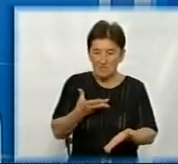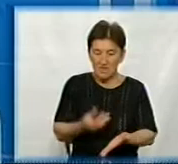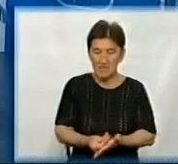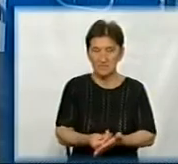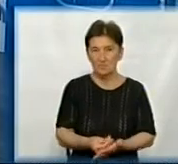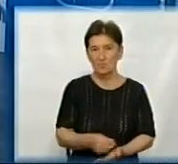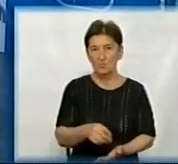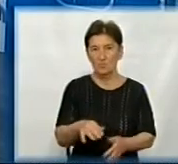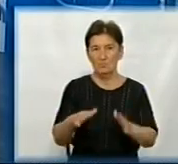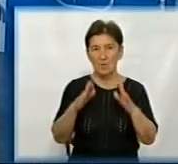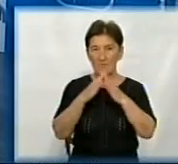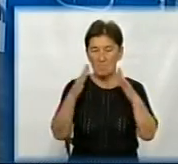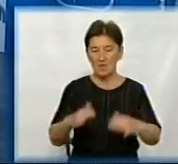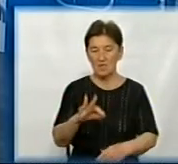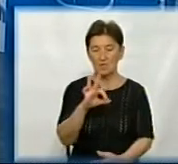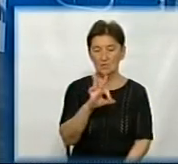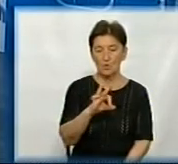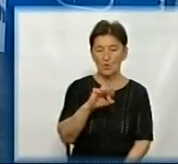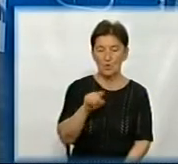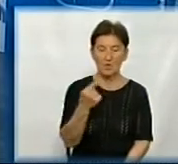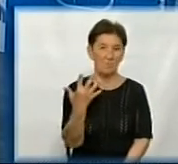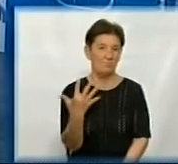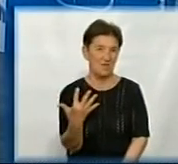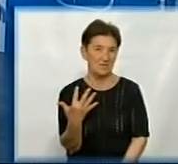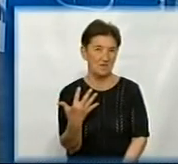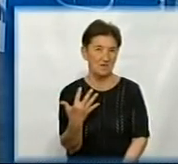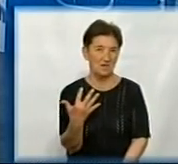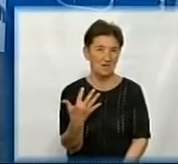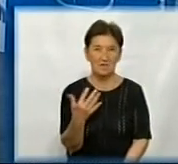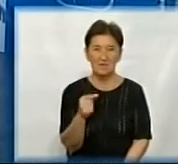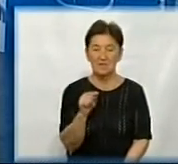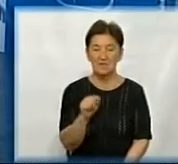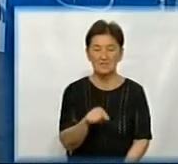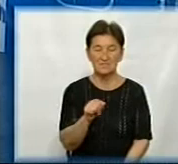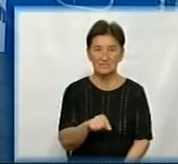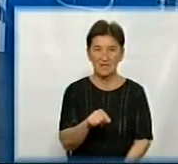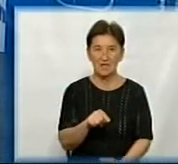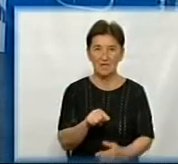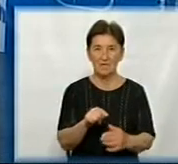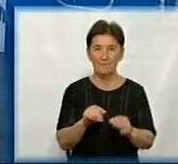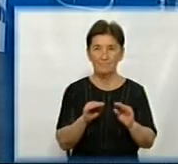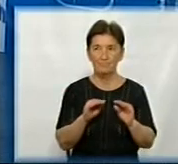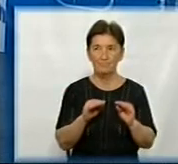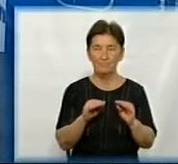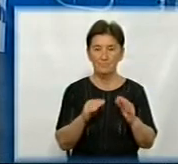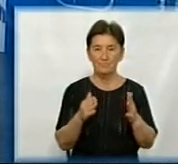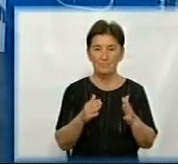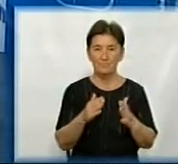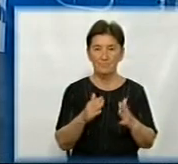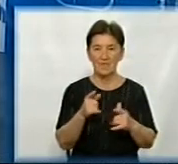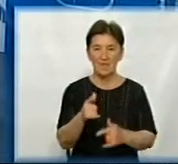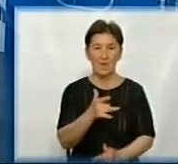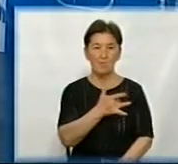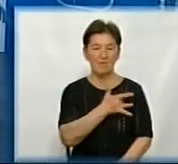питання. Тому що 0,5... Ні, Дмитро, це те майно, яке належить... Не під, це ну, приватна власність.